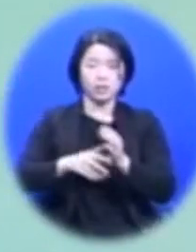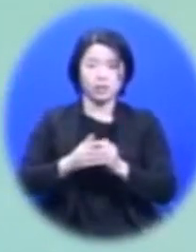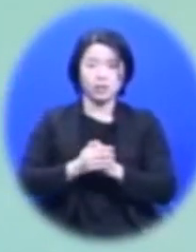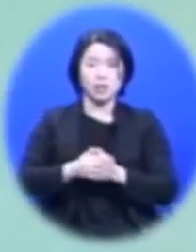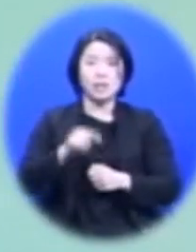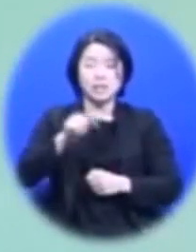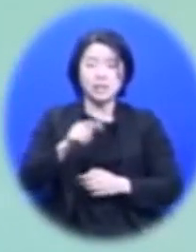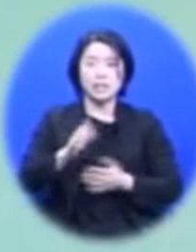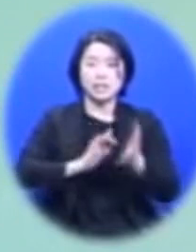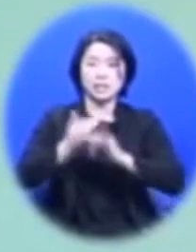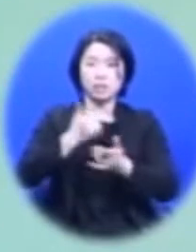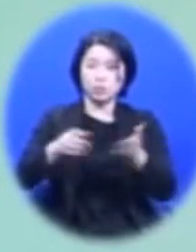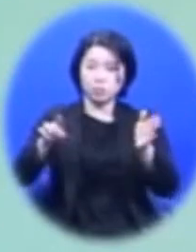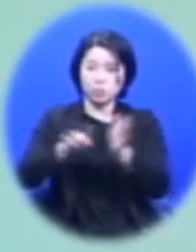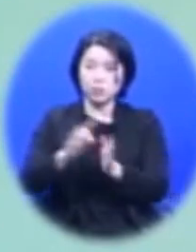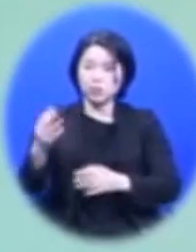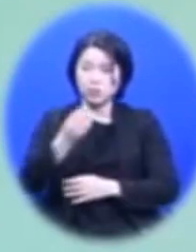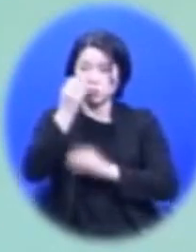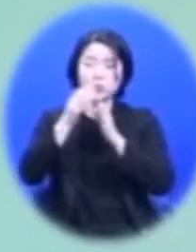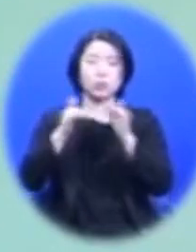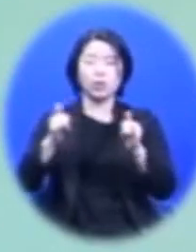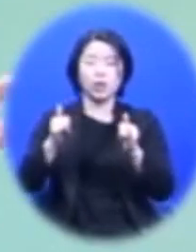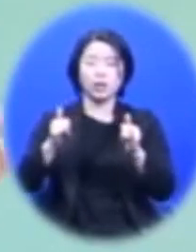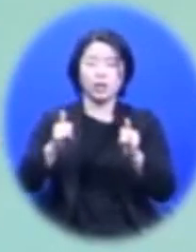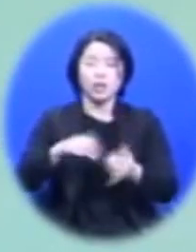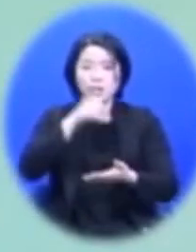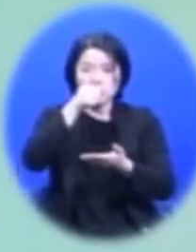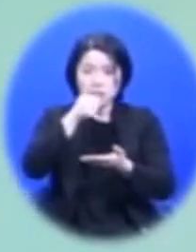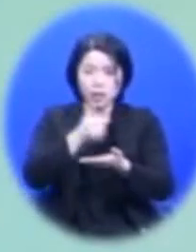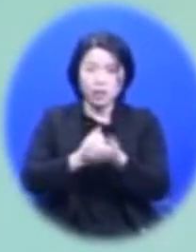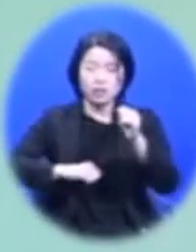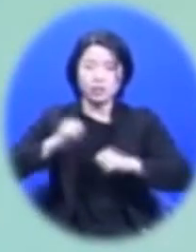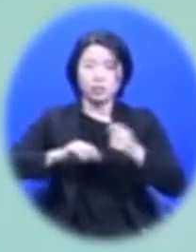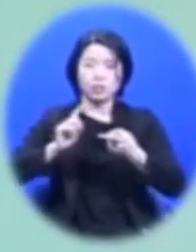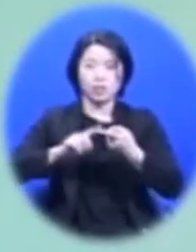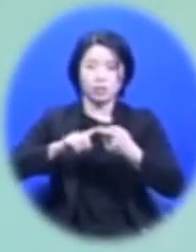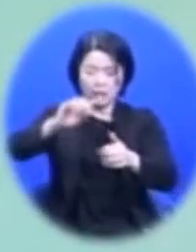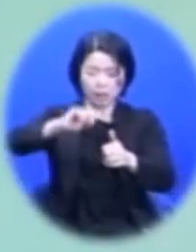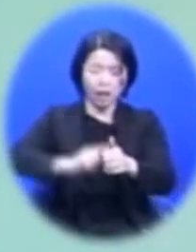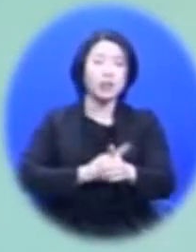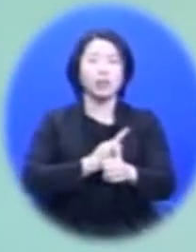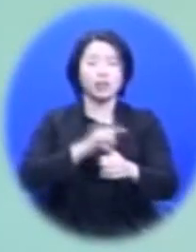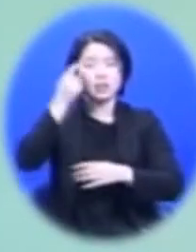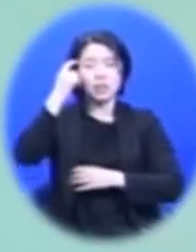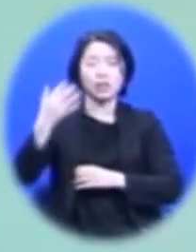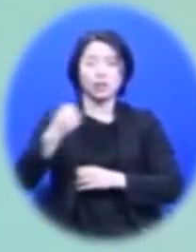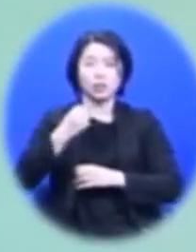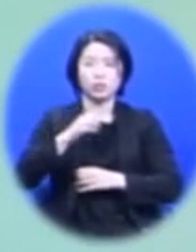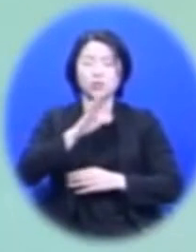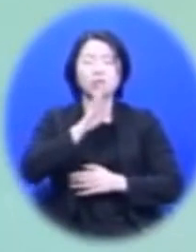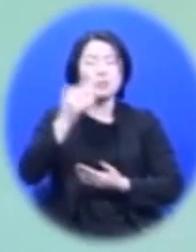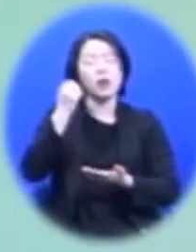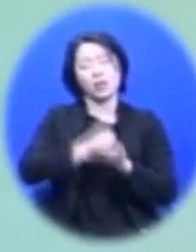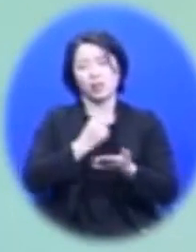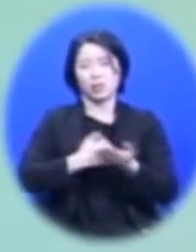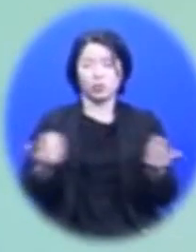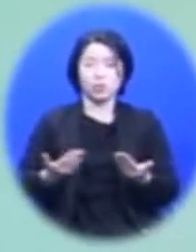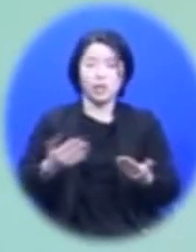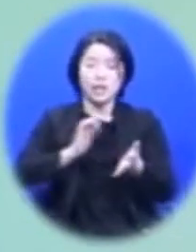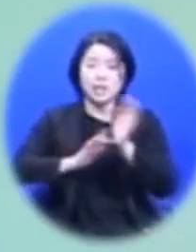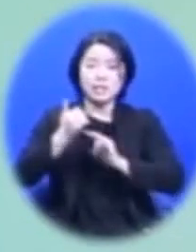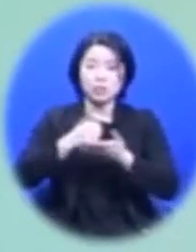이 예수 믿는 성도들이 죄 짓는 것을 당연한 것처럼 여기는 시대입니다. 정말 안타까운 일이에요.